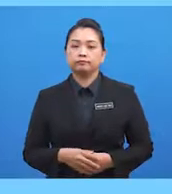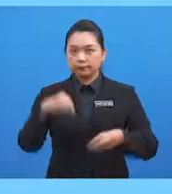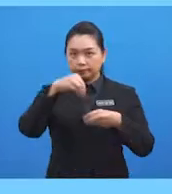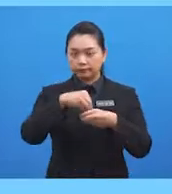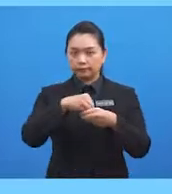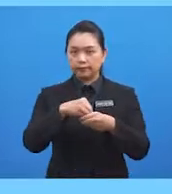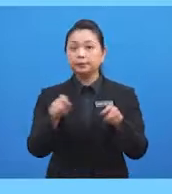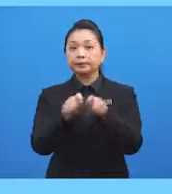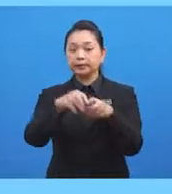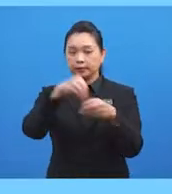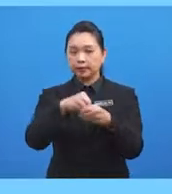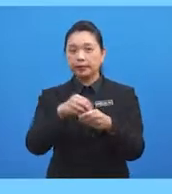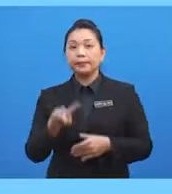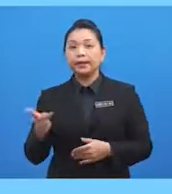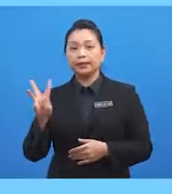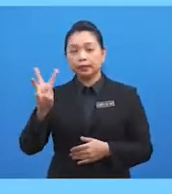Perkara 60.